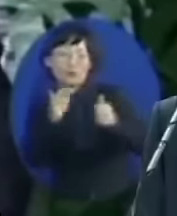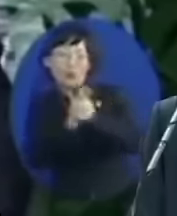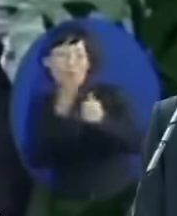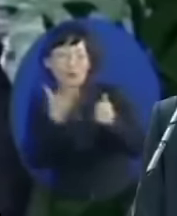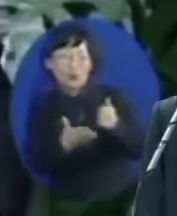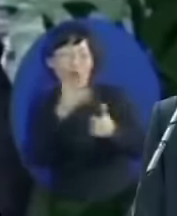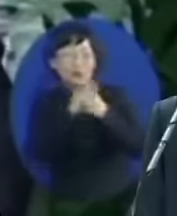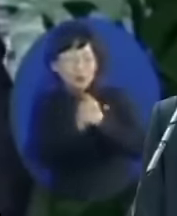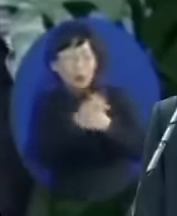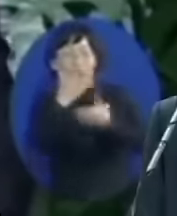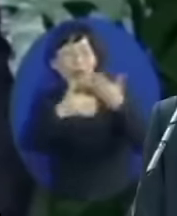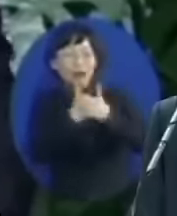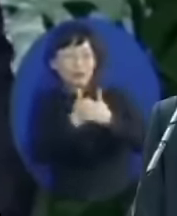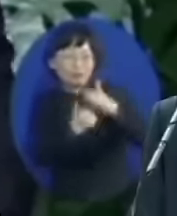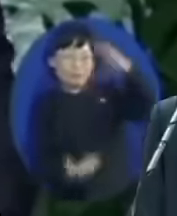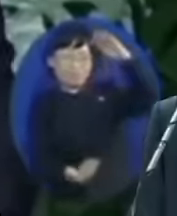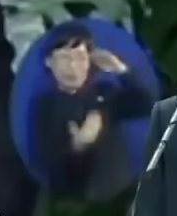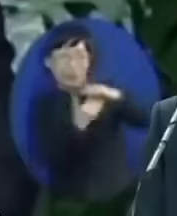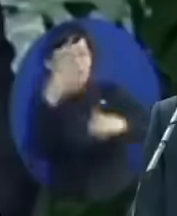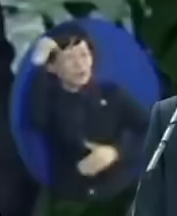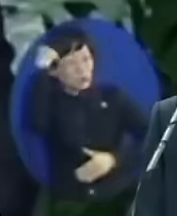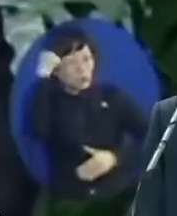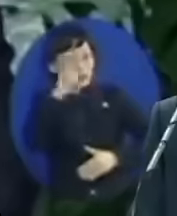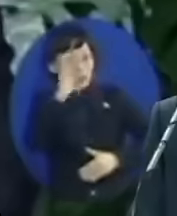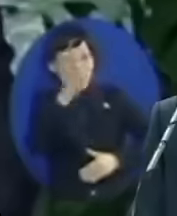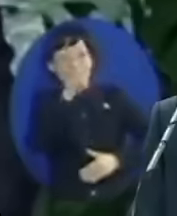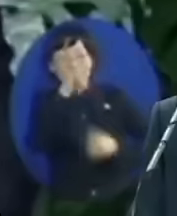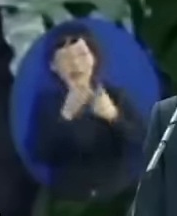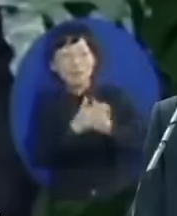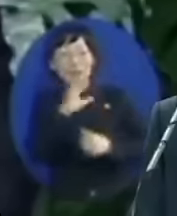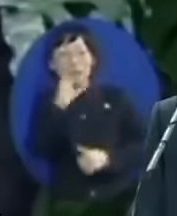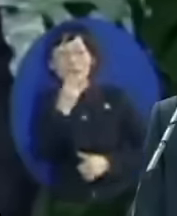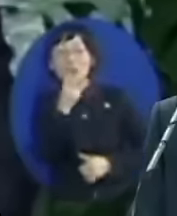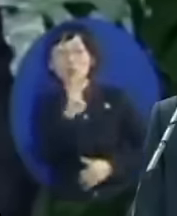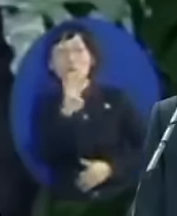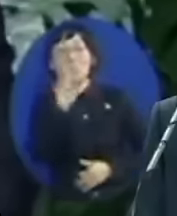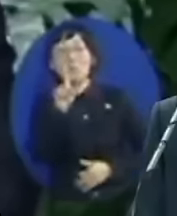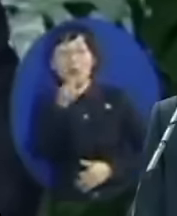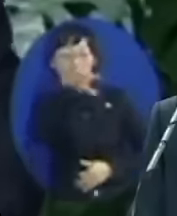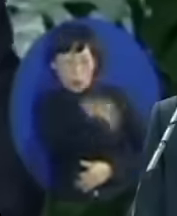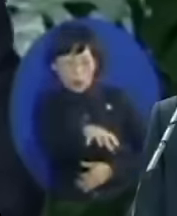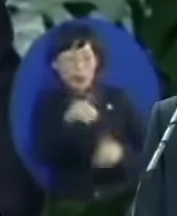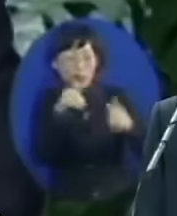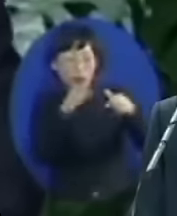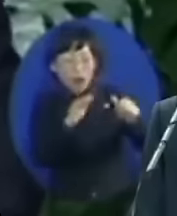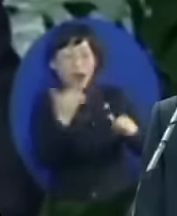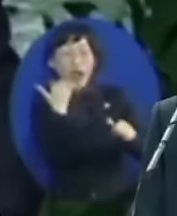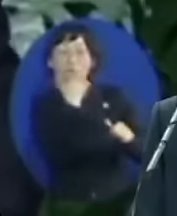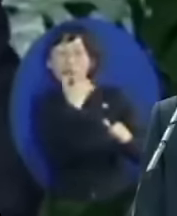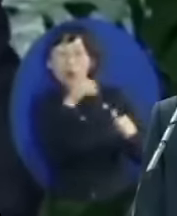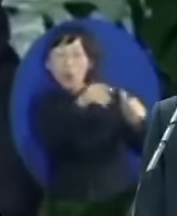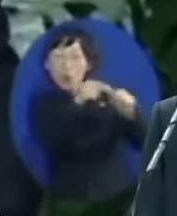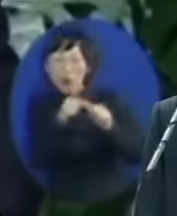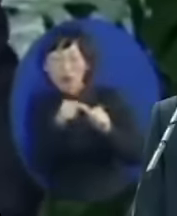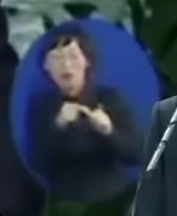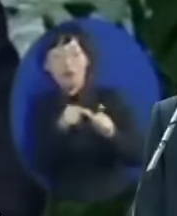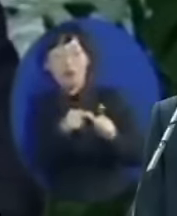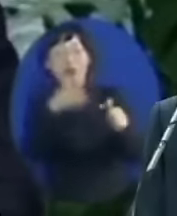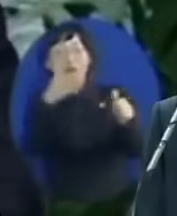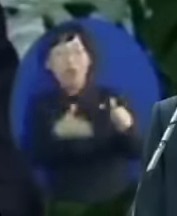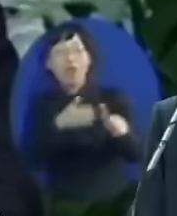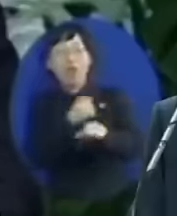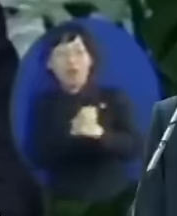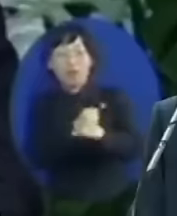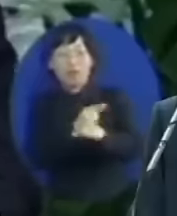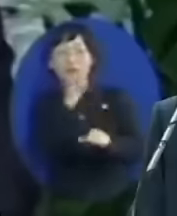기억한 바 되었으니 욥바에 가서 피장 시몬의 집에 있는 베드로를 청하라, 그렇게 말씀하신 것입니다. 이건